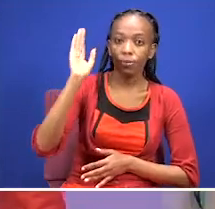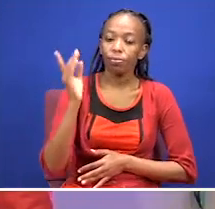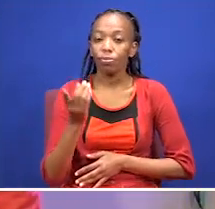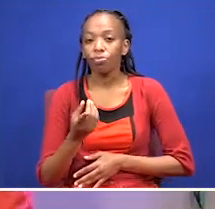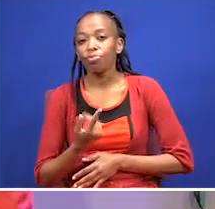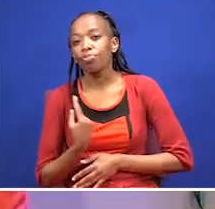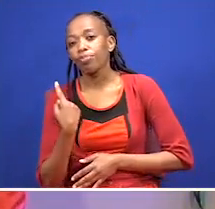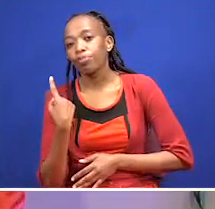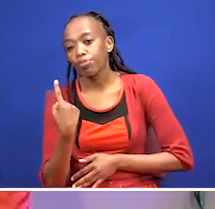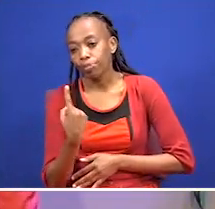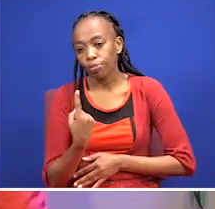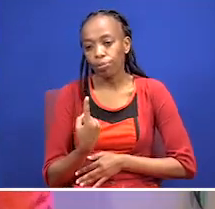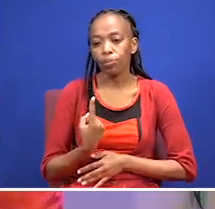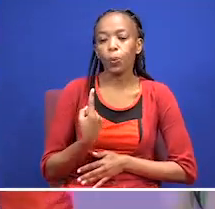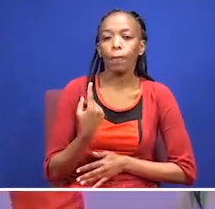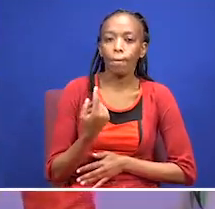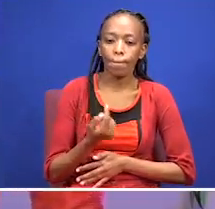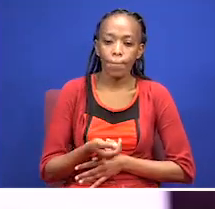niwewe tu.